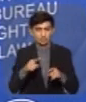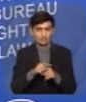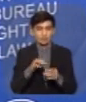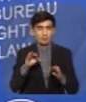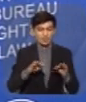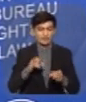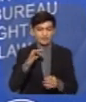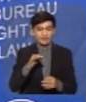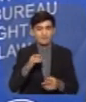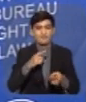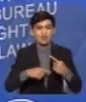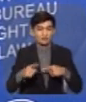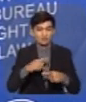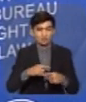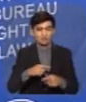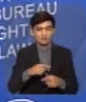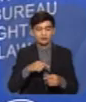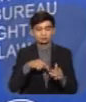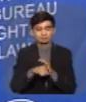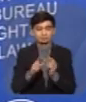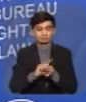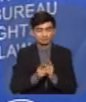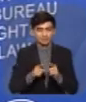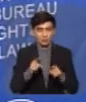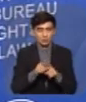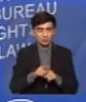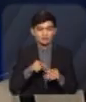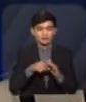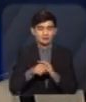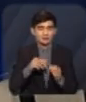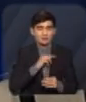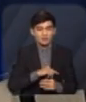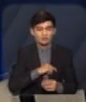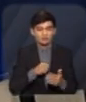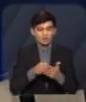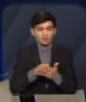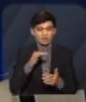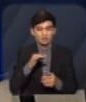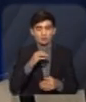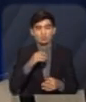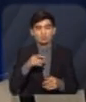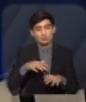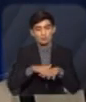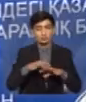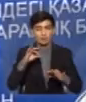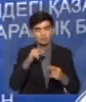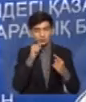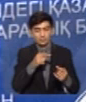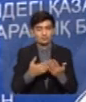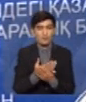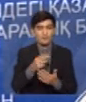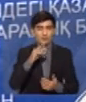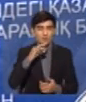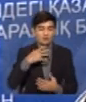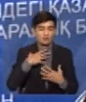и вернули разработчикам на доработку. Общественники выступают против принятия нового кодекса